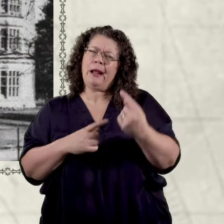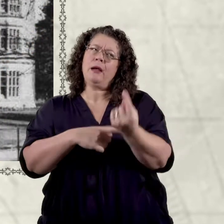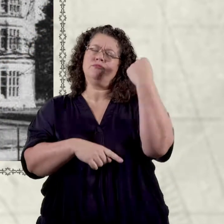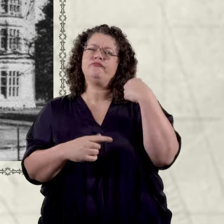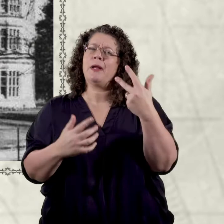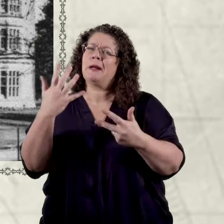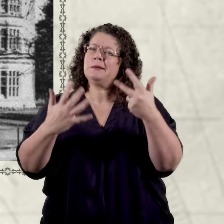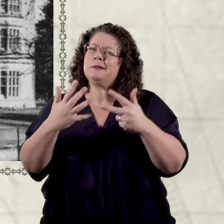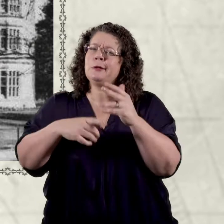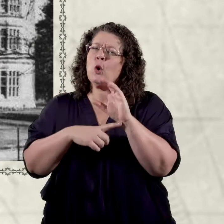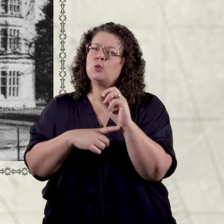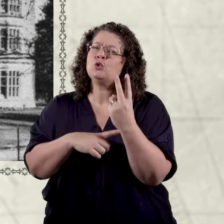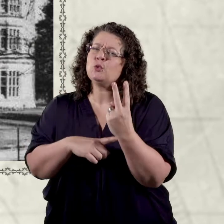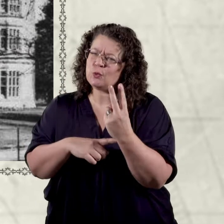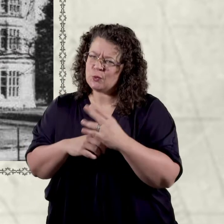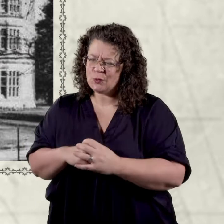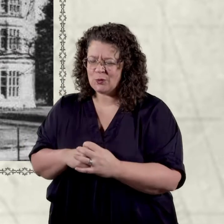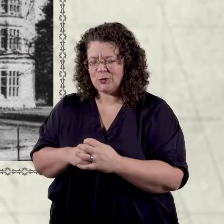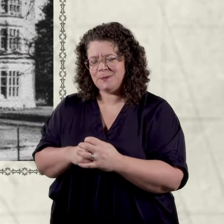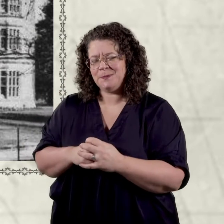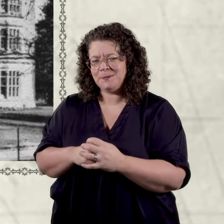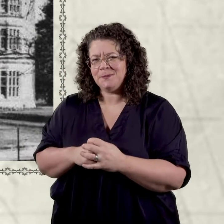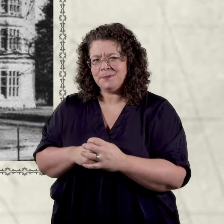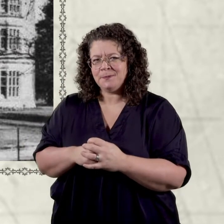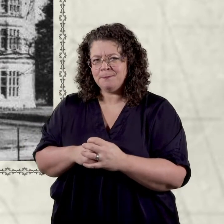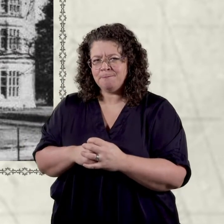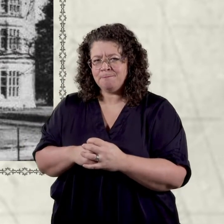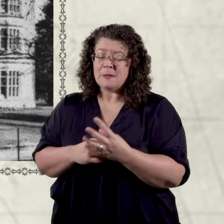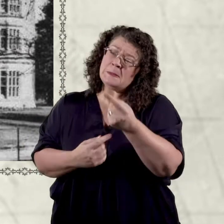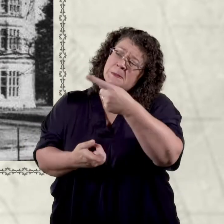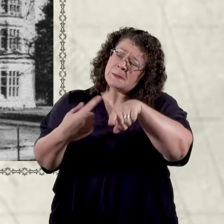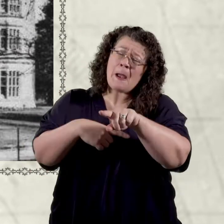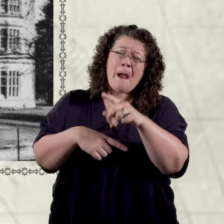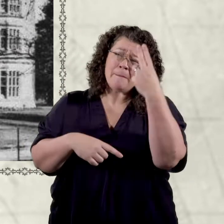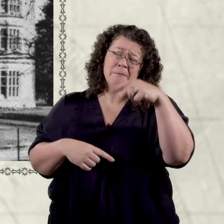wely. Cefais fagwraeth dda nôl yn 1812.